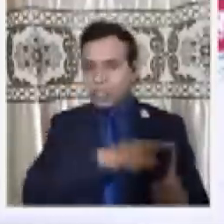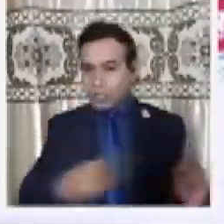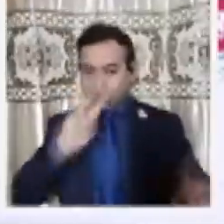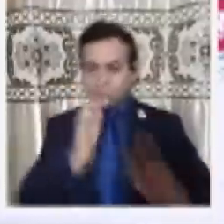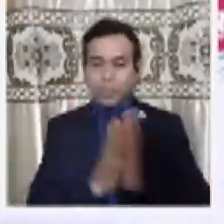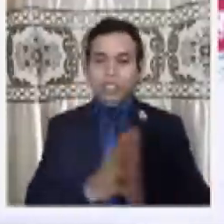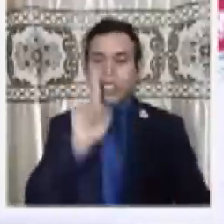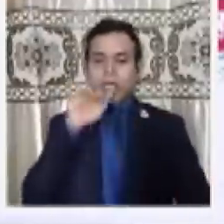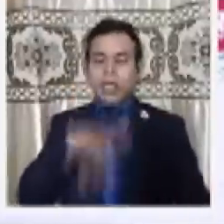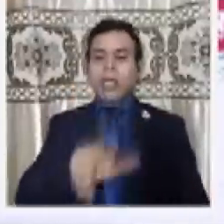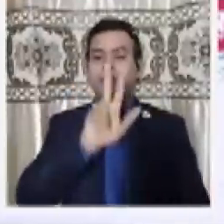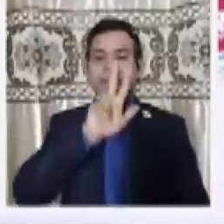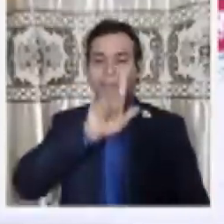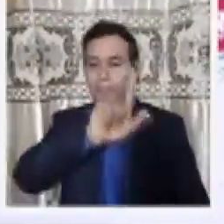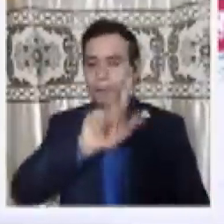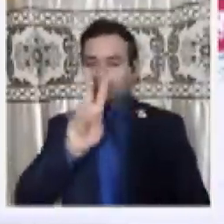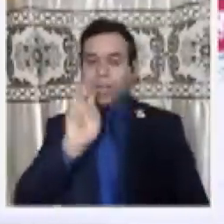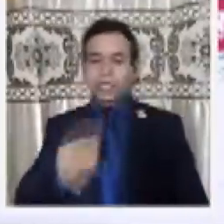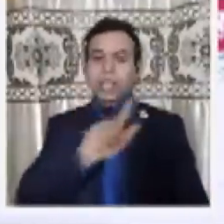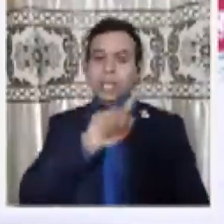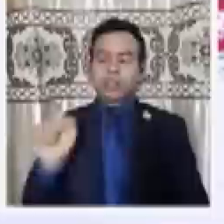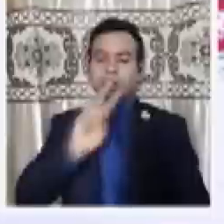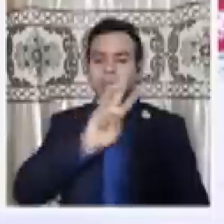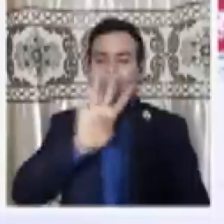3,489 জন এবং এ পর্যন্ত শনাক্ত